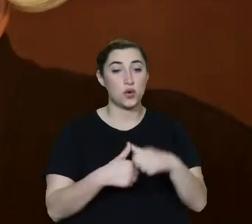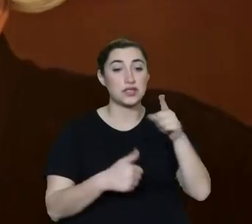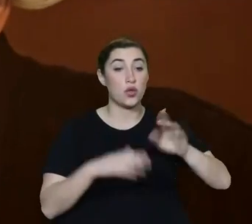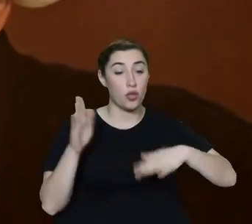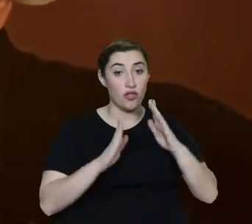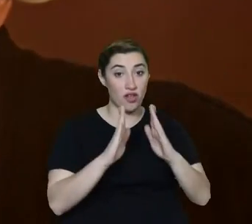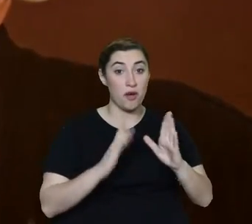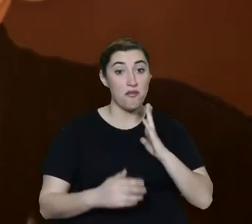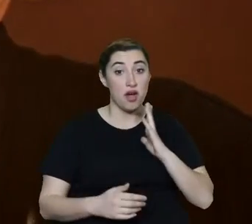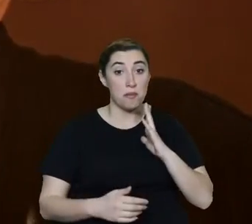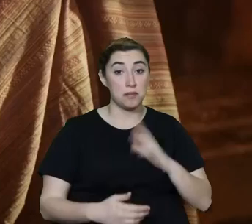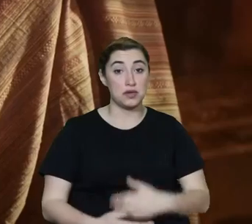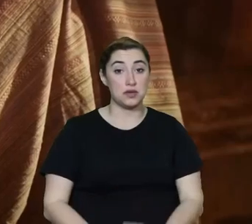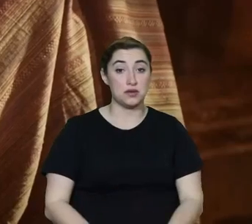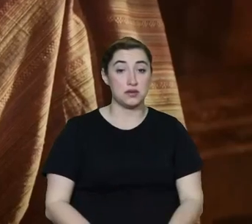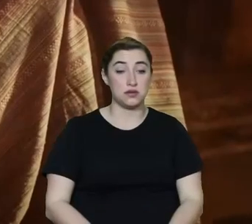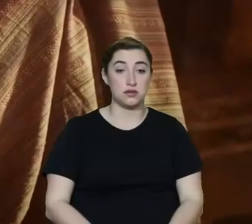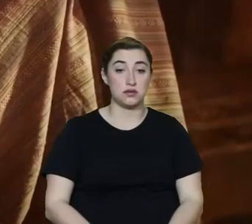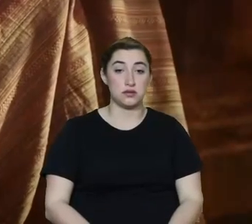Kocan döver mi hala seni?